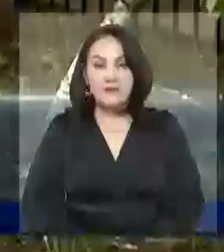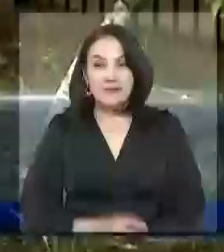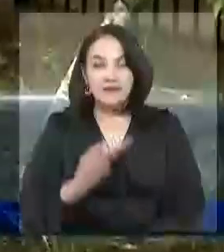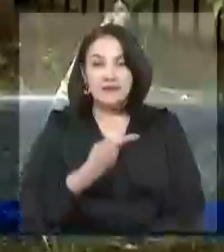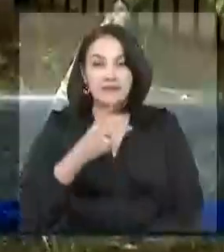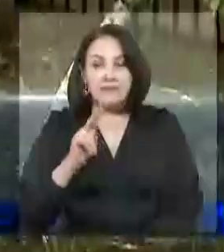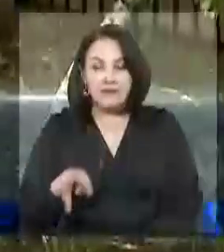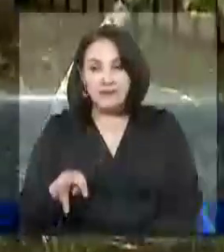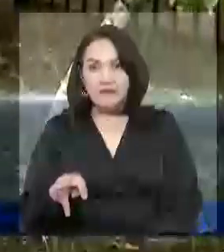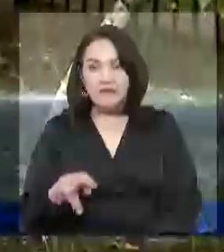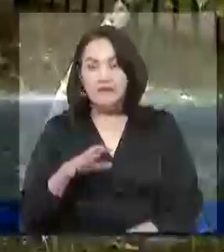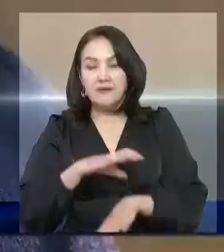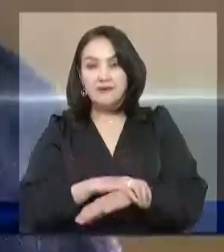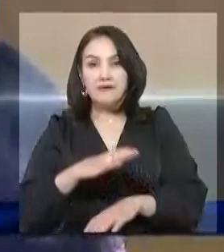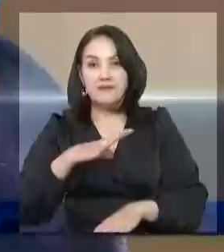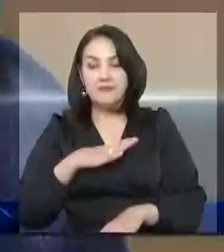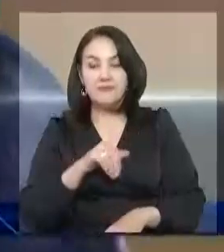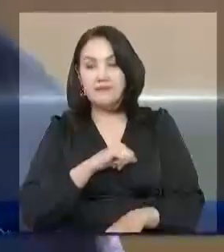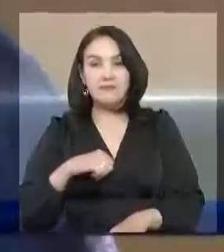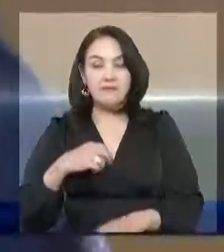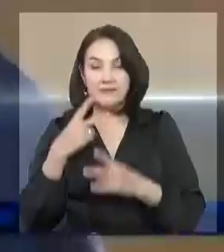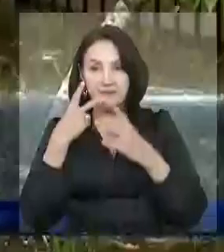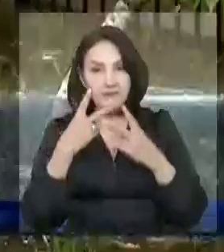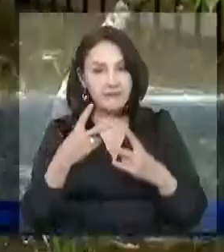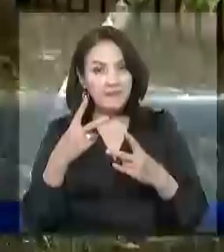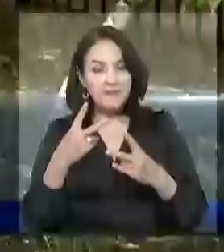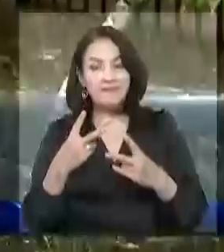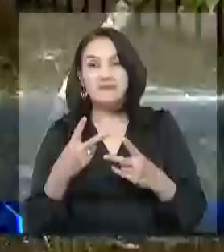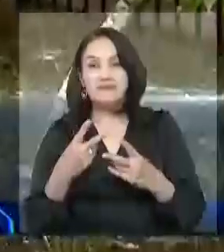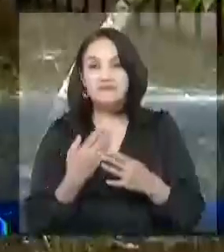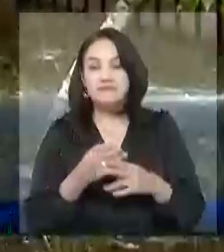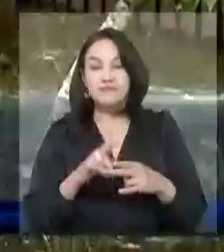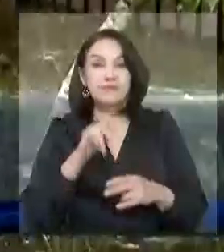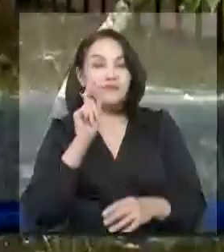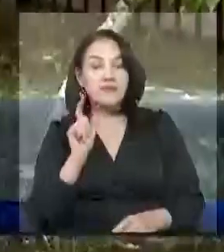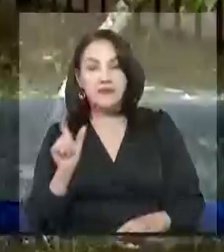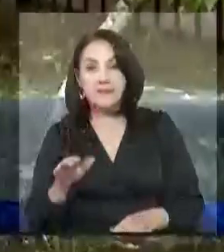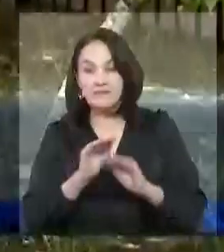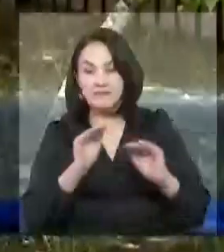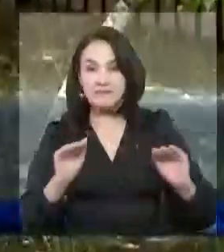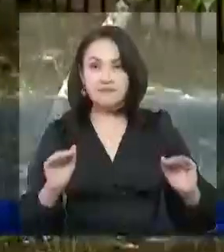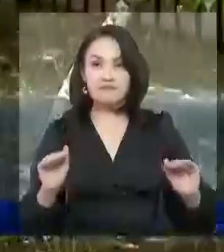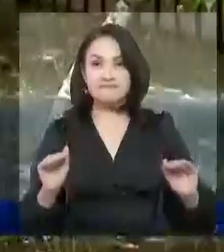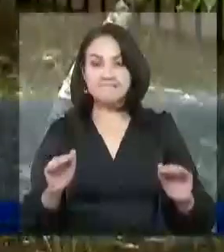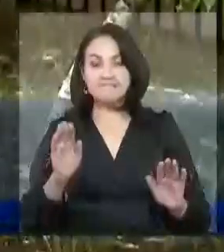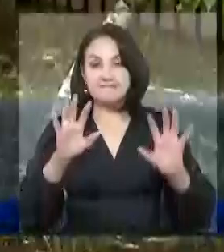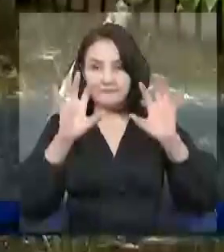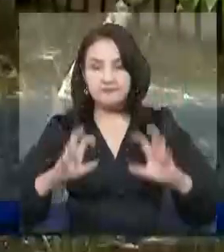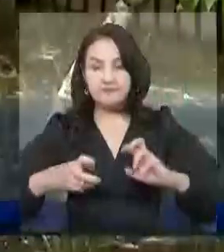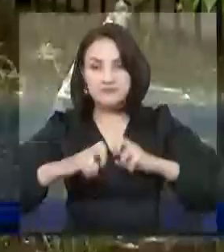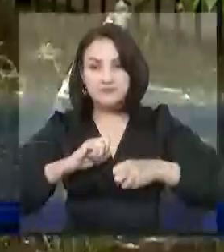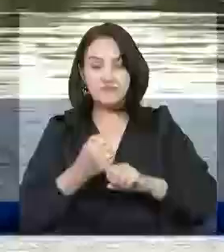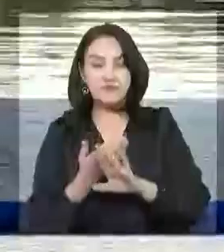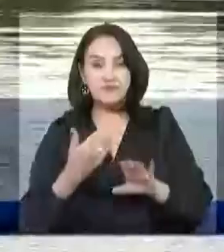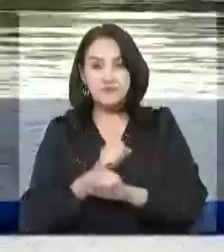көз жұмғанда деректер орын алды. Өздеріңізді бақылауына алып, осы кәмелетке толмаған балдардың заң бұзушылықтарына жол